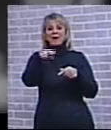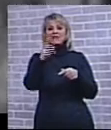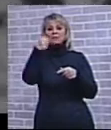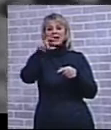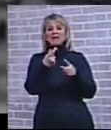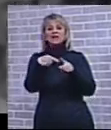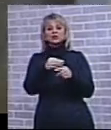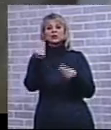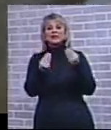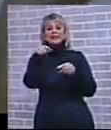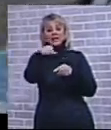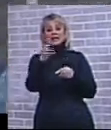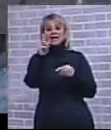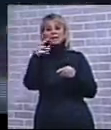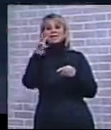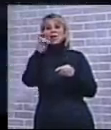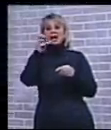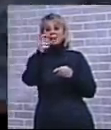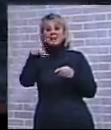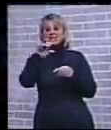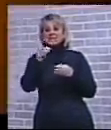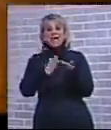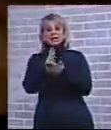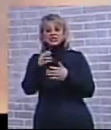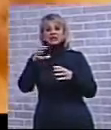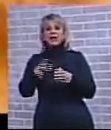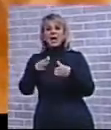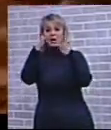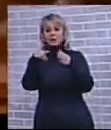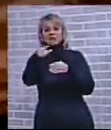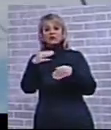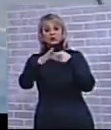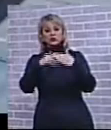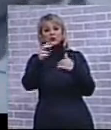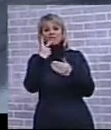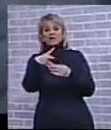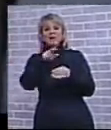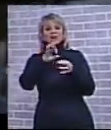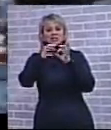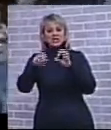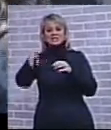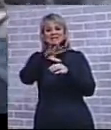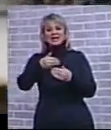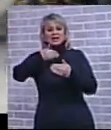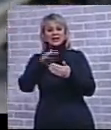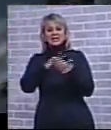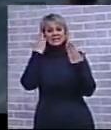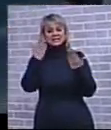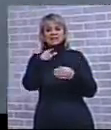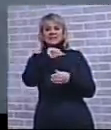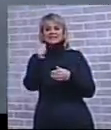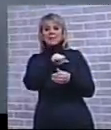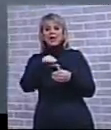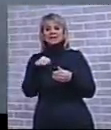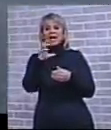Беляев, которого, кстати, играет Константин Хабенский, ориентировал корабль вручную. В фильме показаны мельчайшие детали, ранее неизвестные. Сам